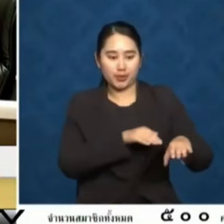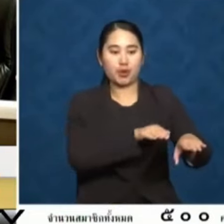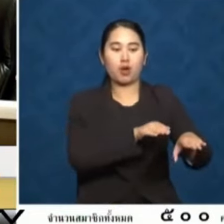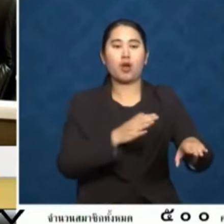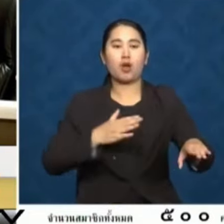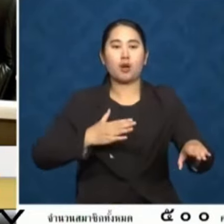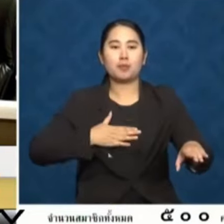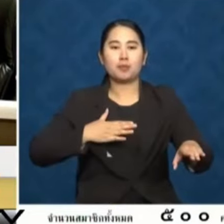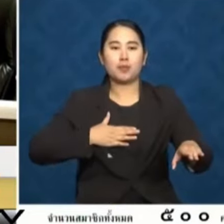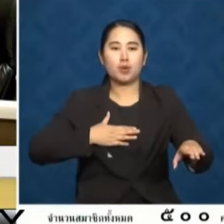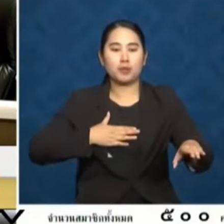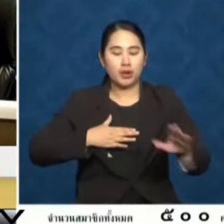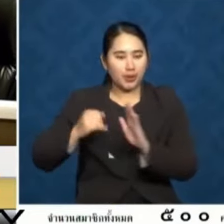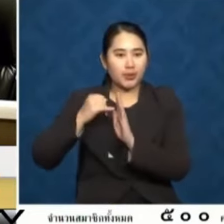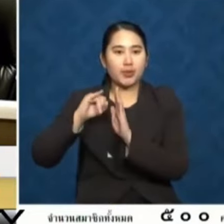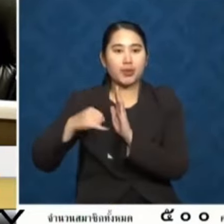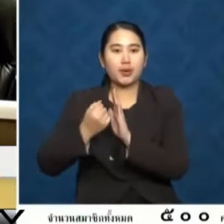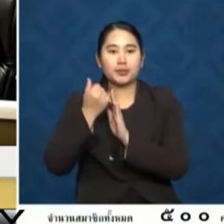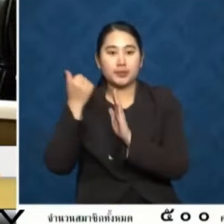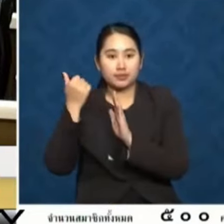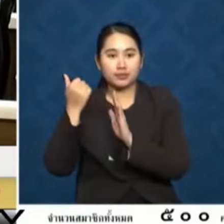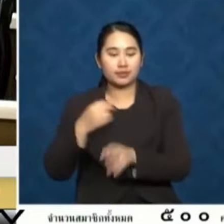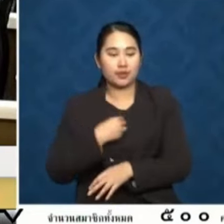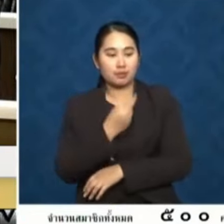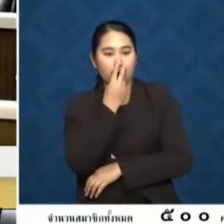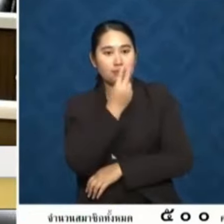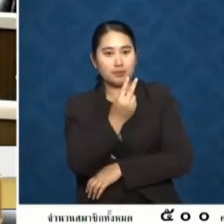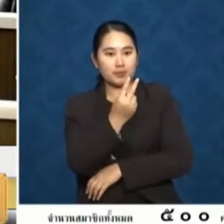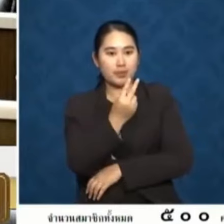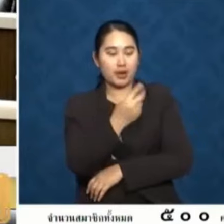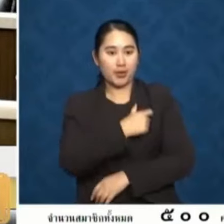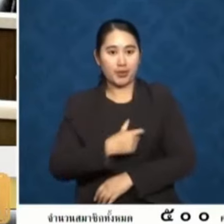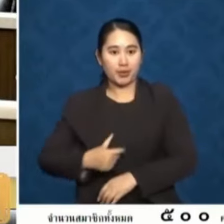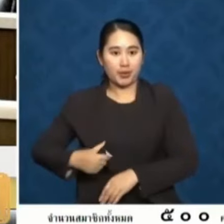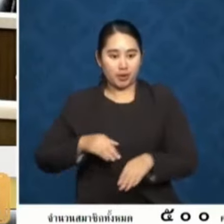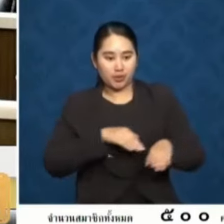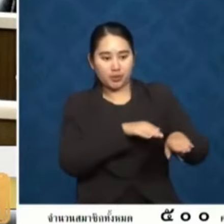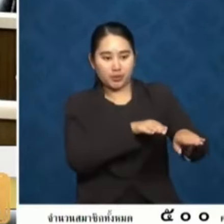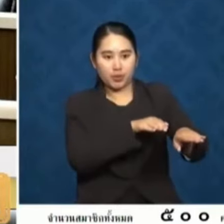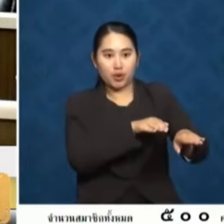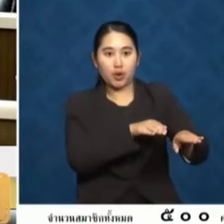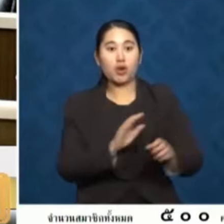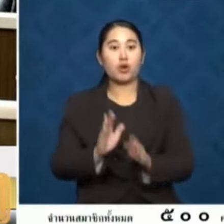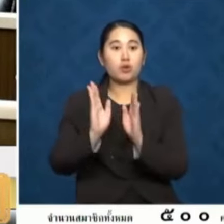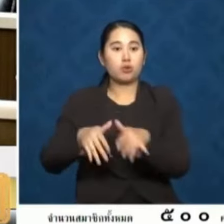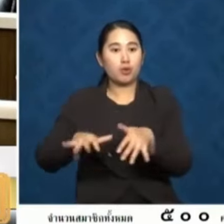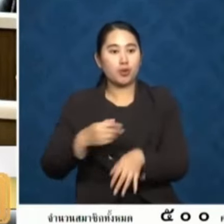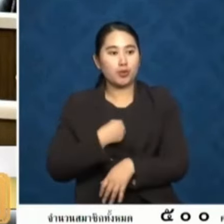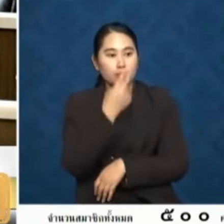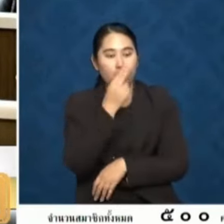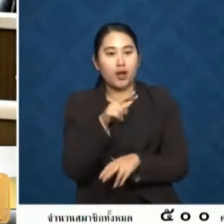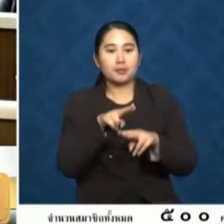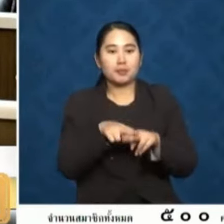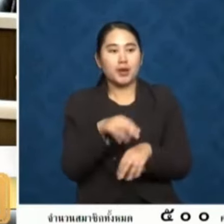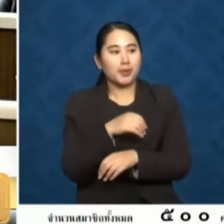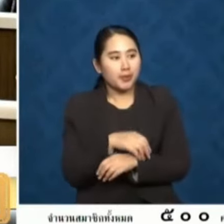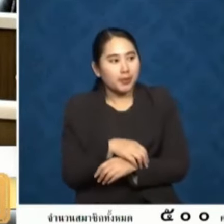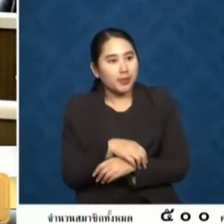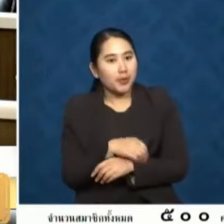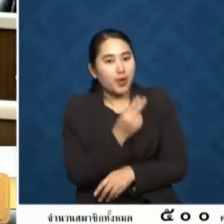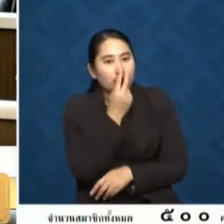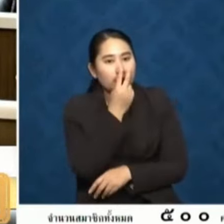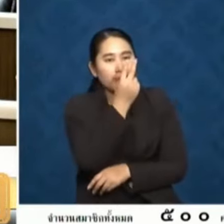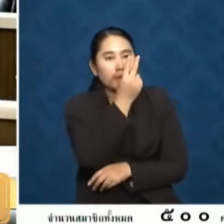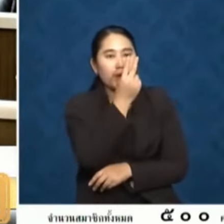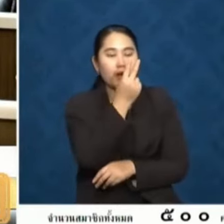จังหวัดถ้าเห็นขบวนเสด็จเนี่ยคนต่างจังหวัดจะนั่งลงจอดรถ